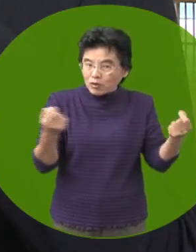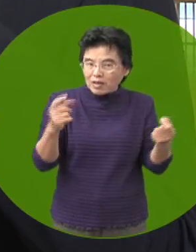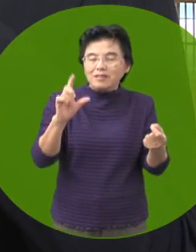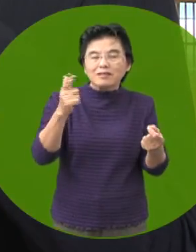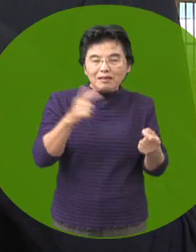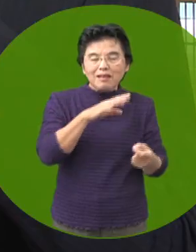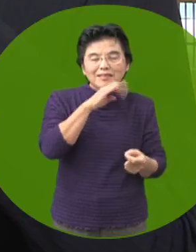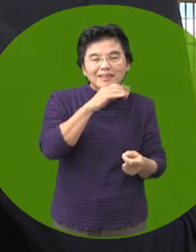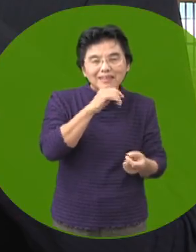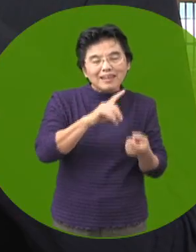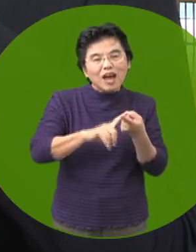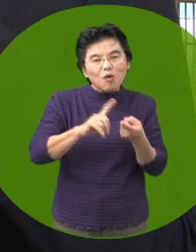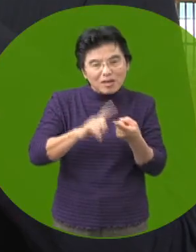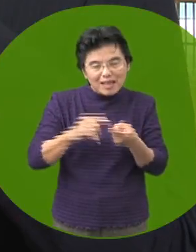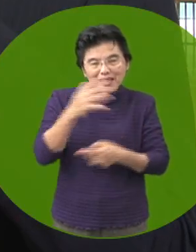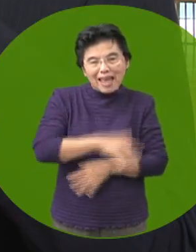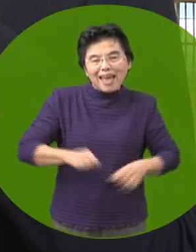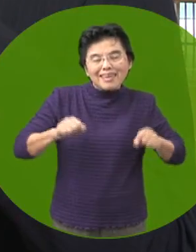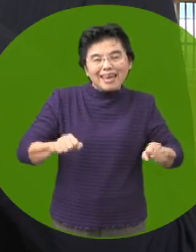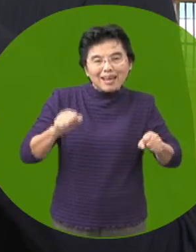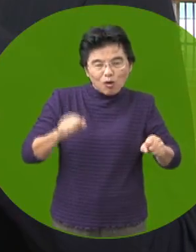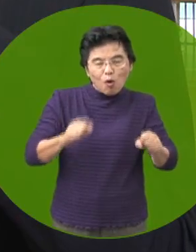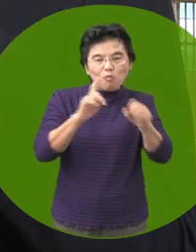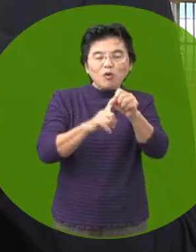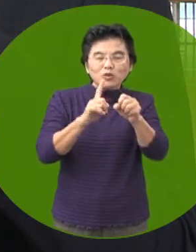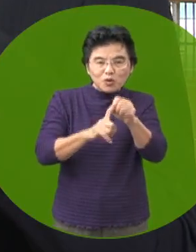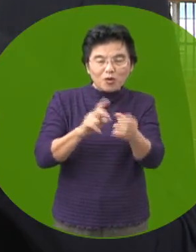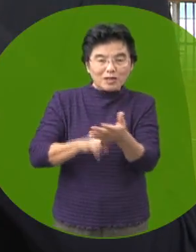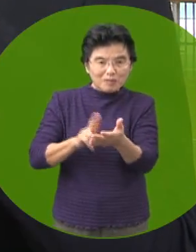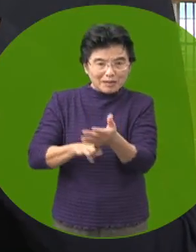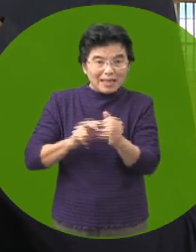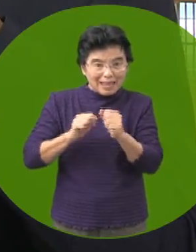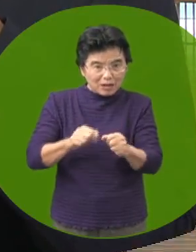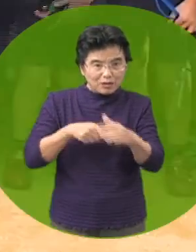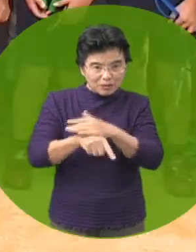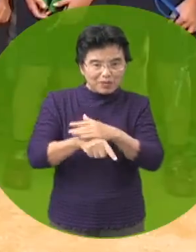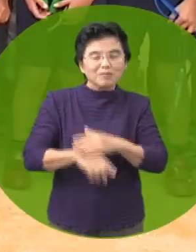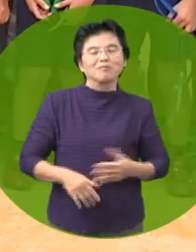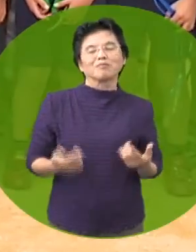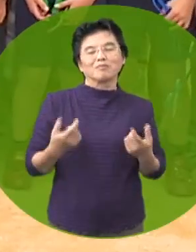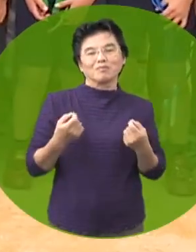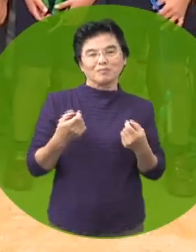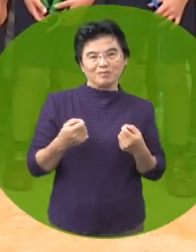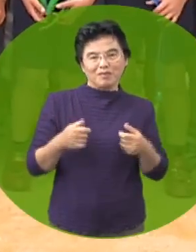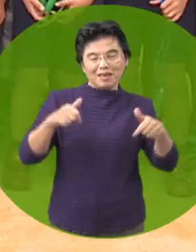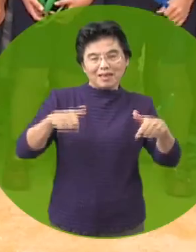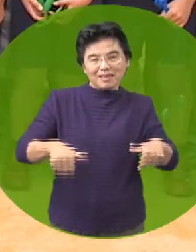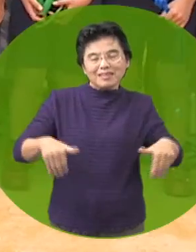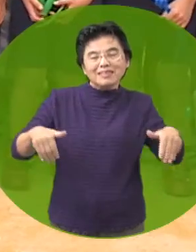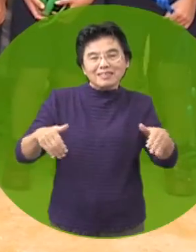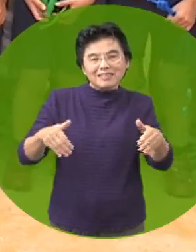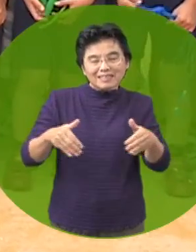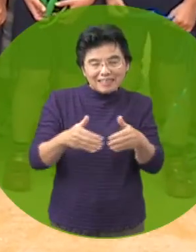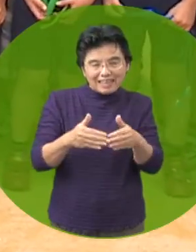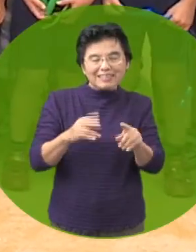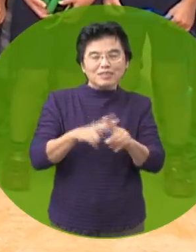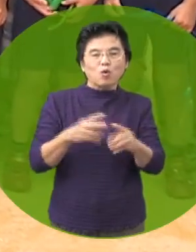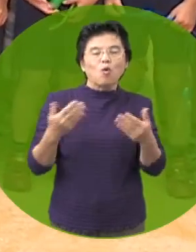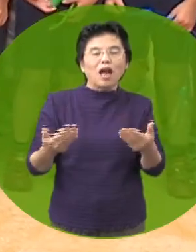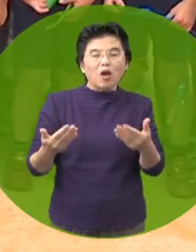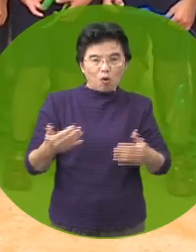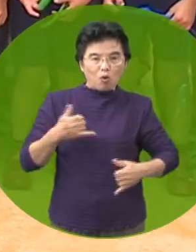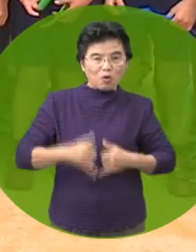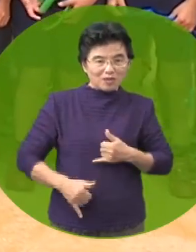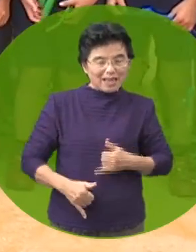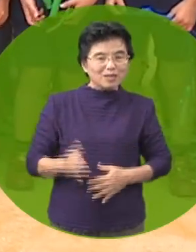に応じた健康づくりを目標とするわけですね。 はい。 西崎小の児童の皆さんにお話を伺